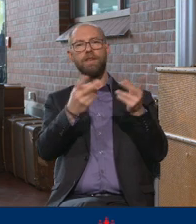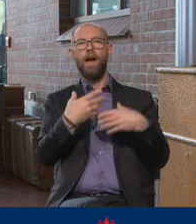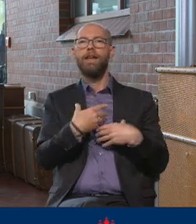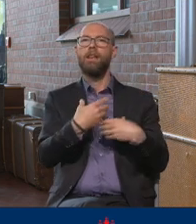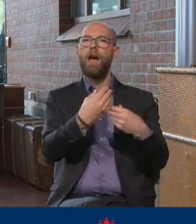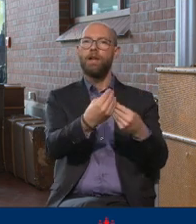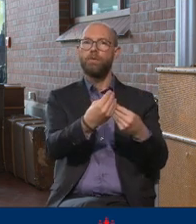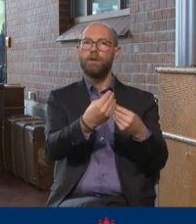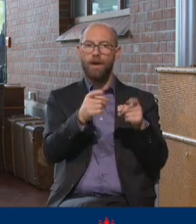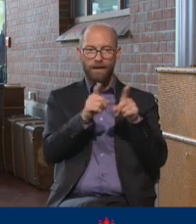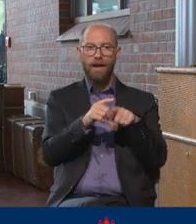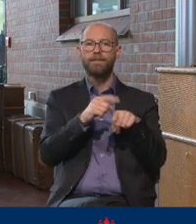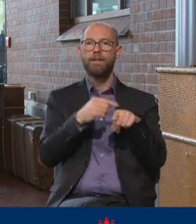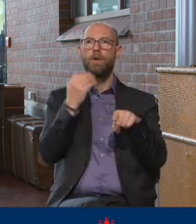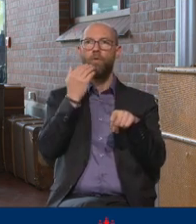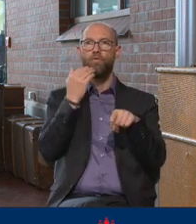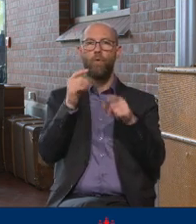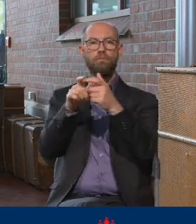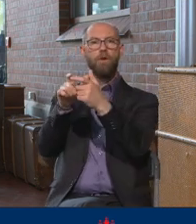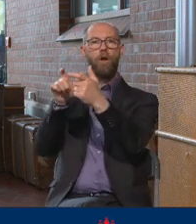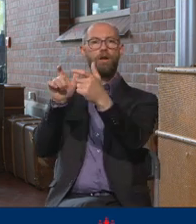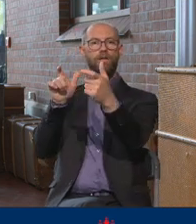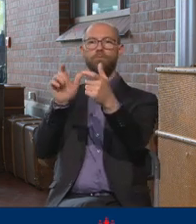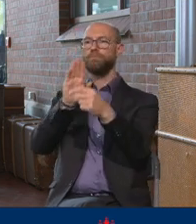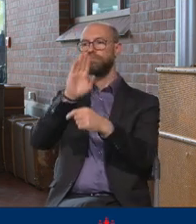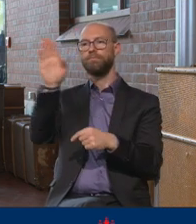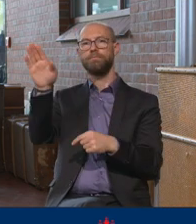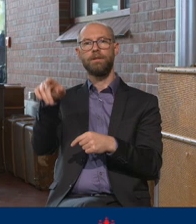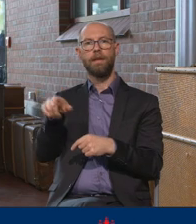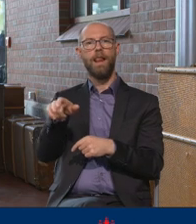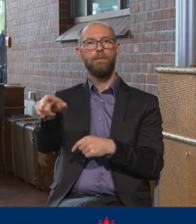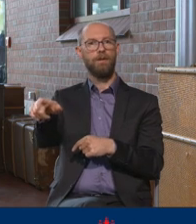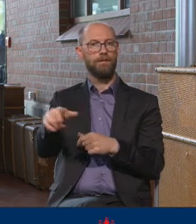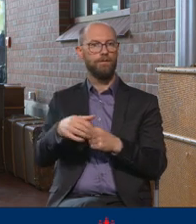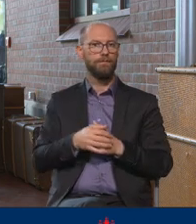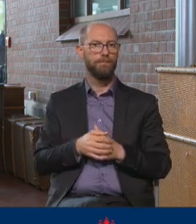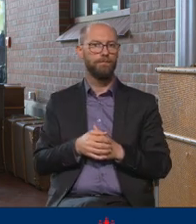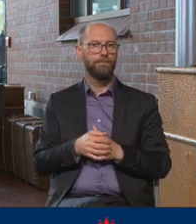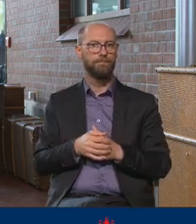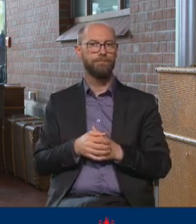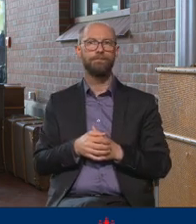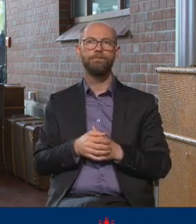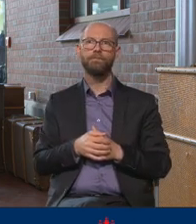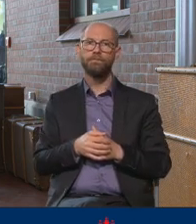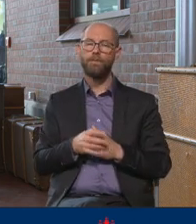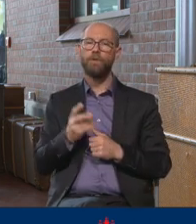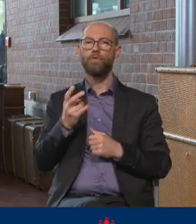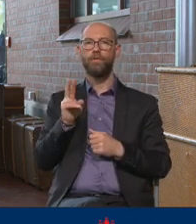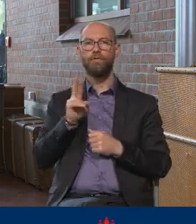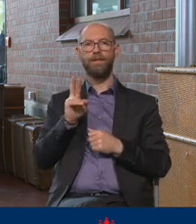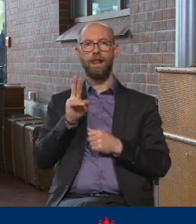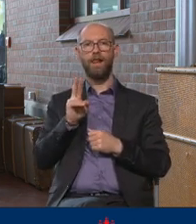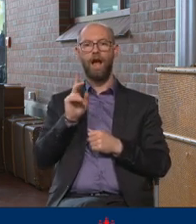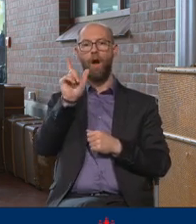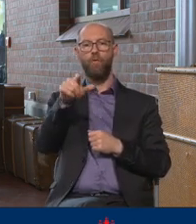wohnblock auch den weg eben zur elbe aufweist das wäre dann der blick von der veddel aus in diesem